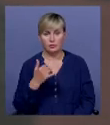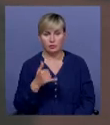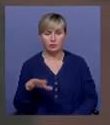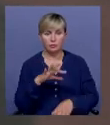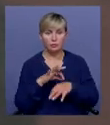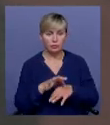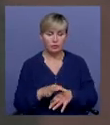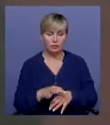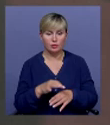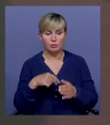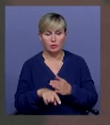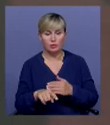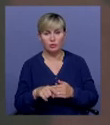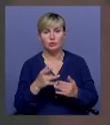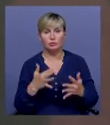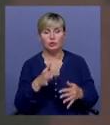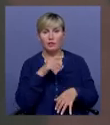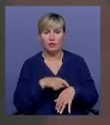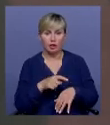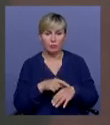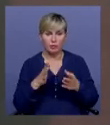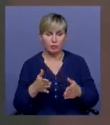моя за сколько пройдет